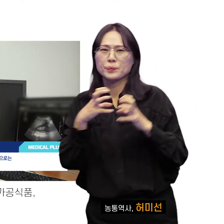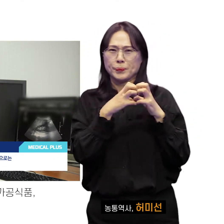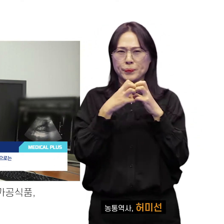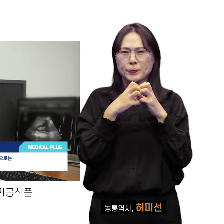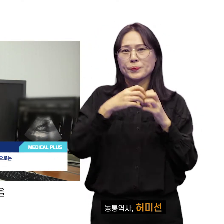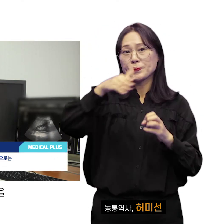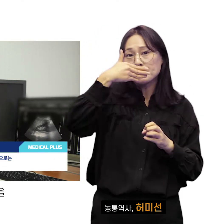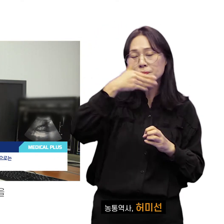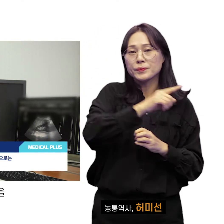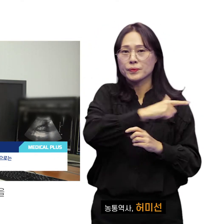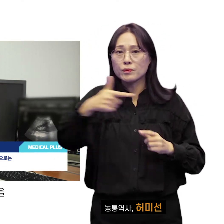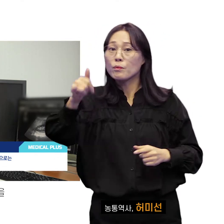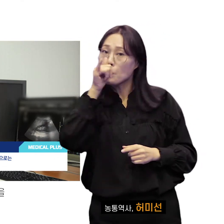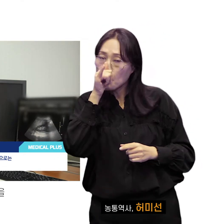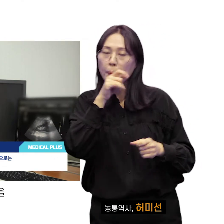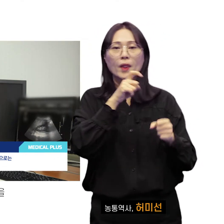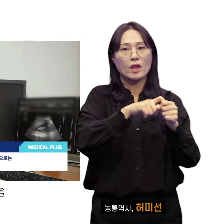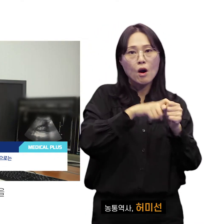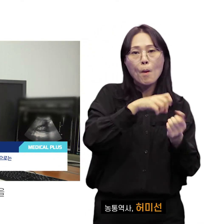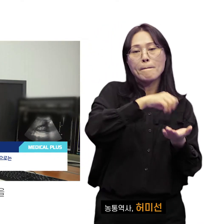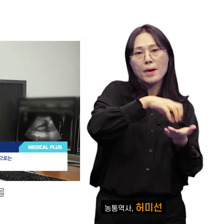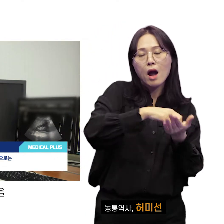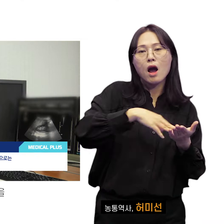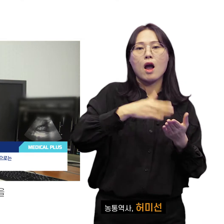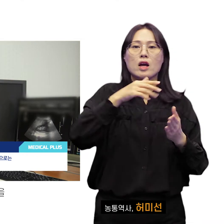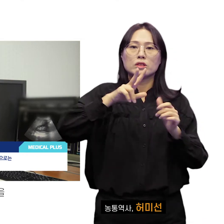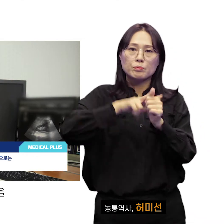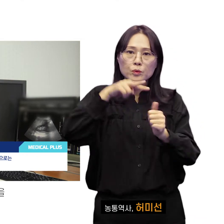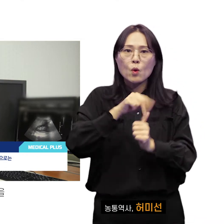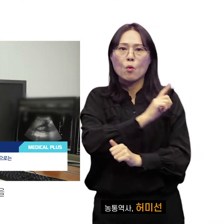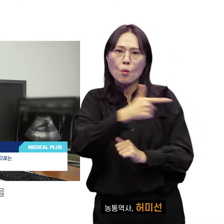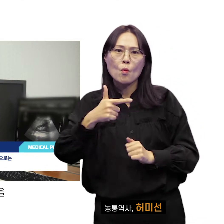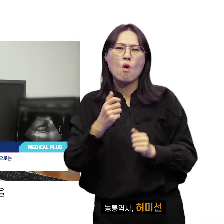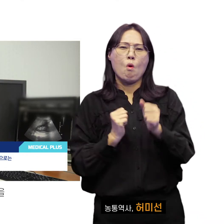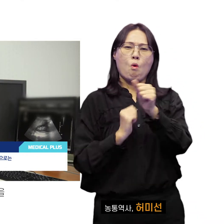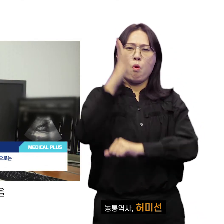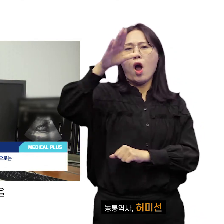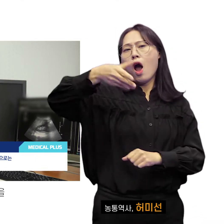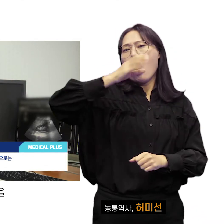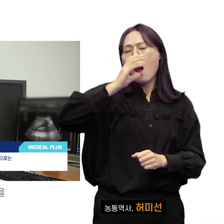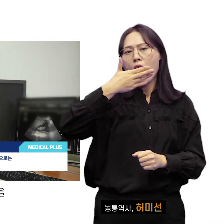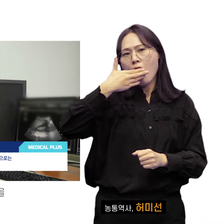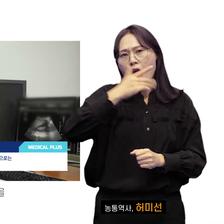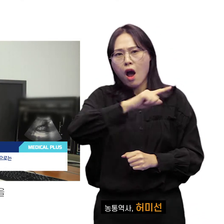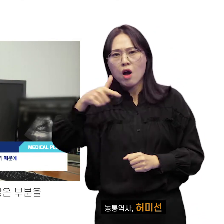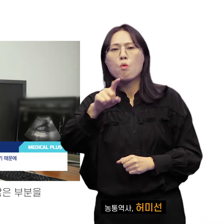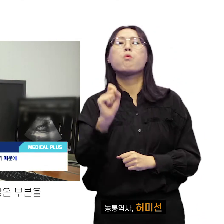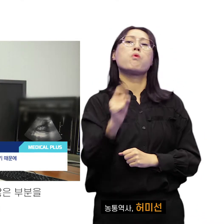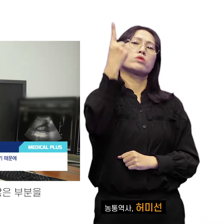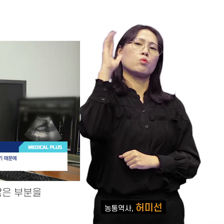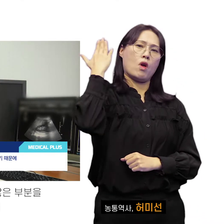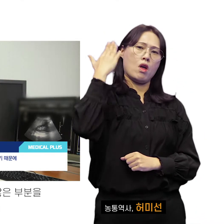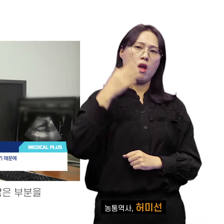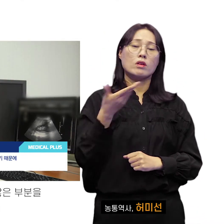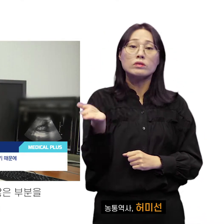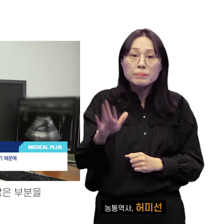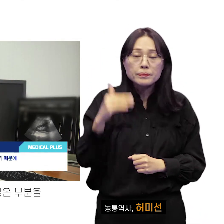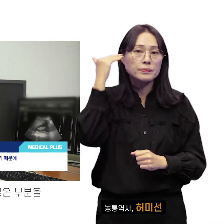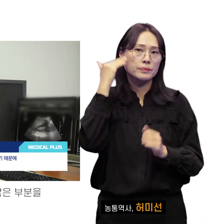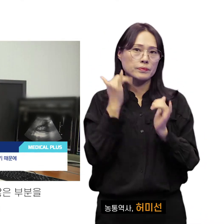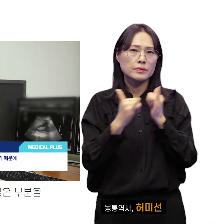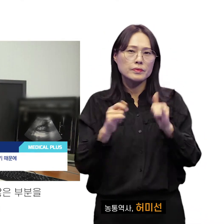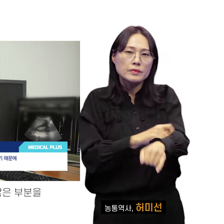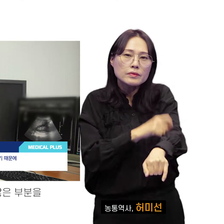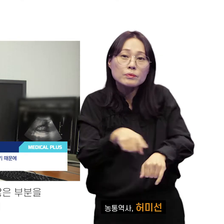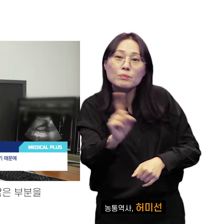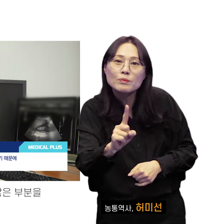있겠고 부식으로는 떡이나 빵, 청량음료 등을 과다 섭취하는 것이 원인이 됩니다. 다만 한국인의 경우 칼로리